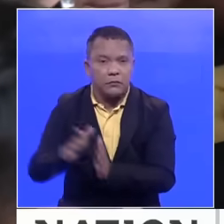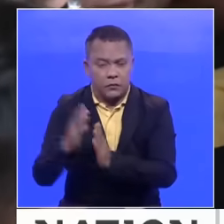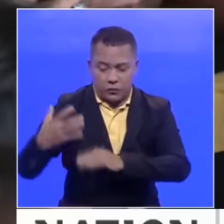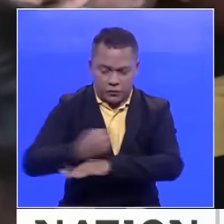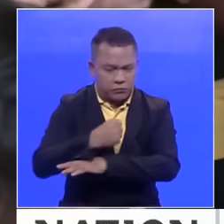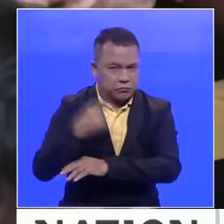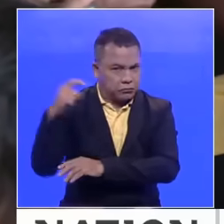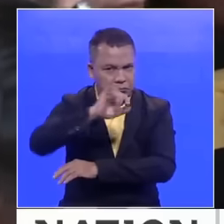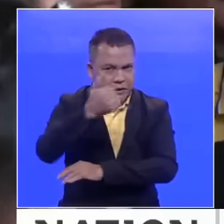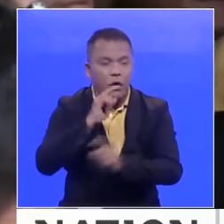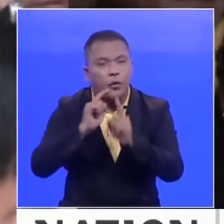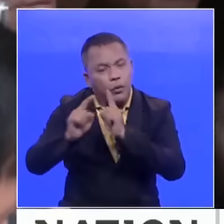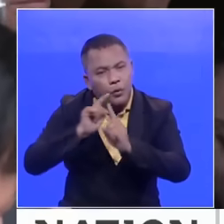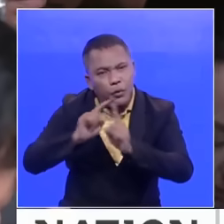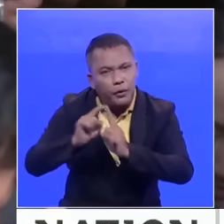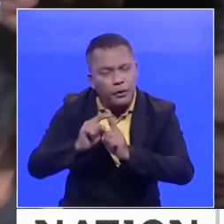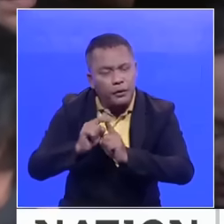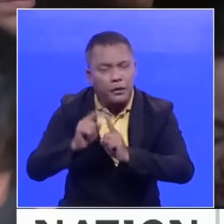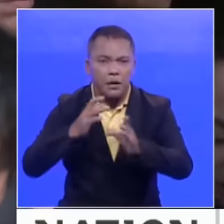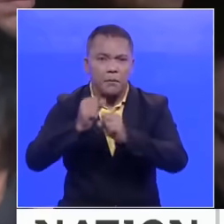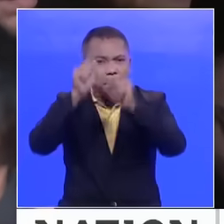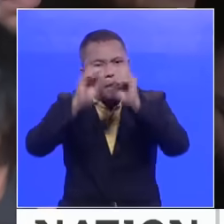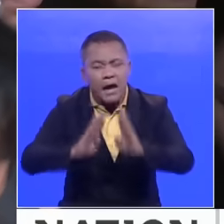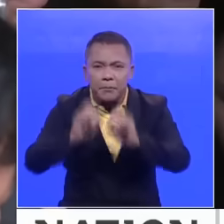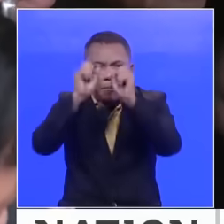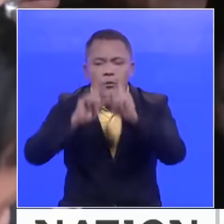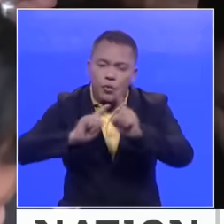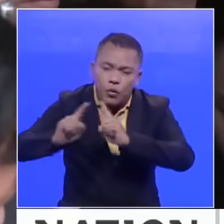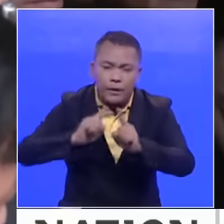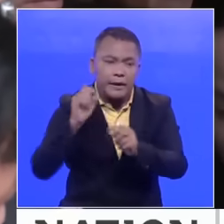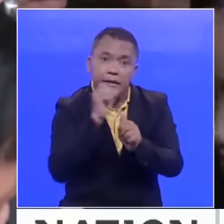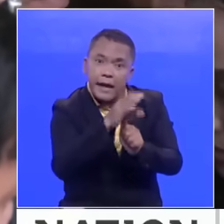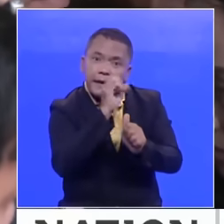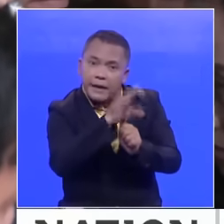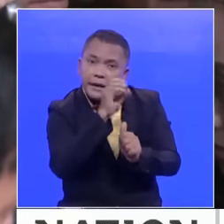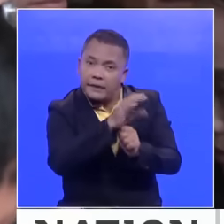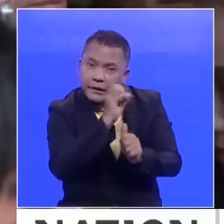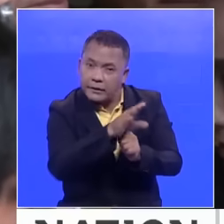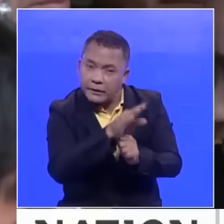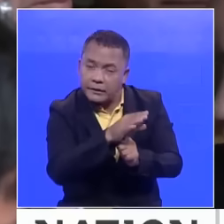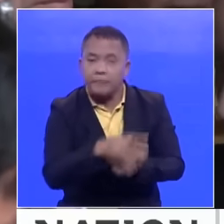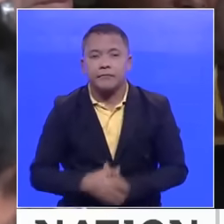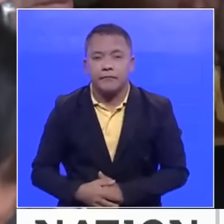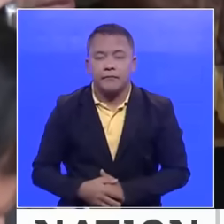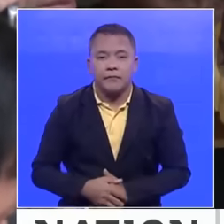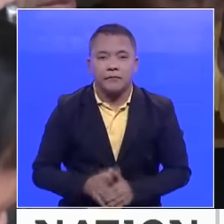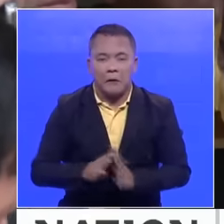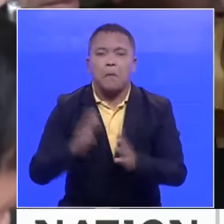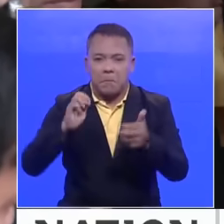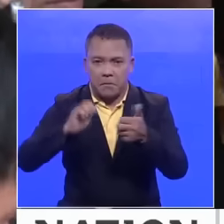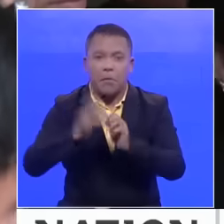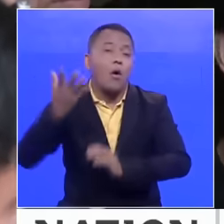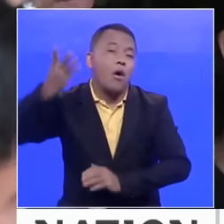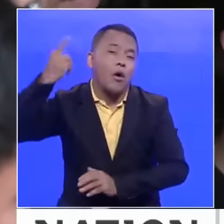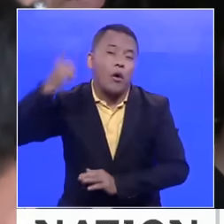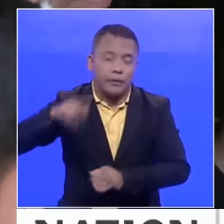จะมีการเจราจากันเอทำแบบนั้นสิทำแบบนี้สิคือพูดง่ายๆว่าเอ่อมันมีประเด็นขึ้นมาก่อน